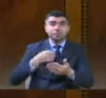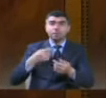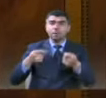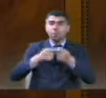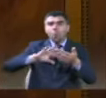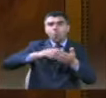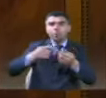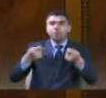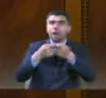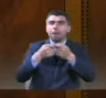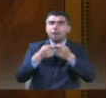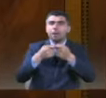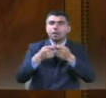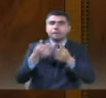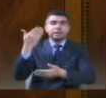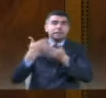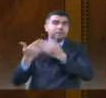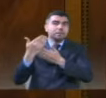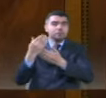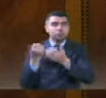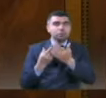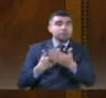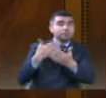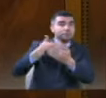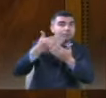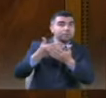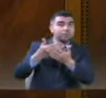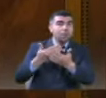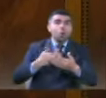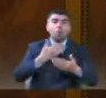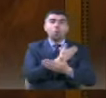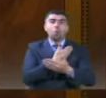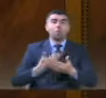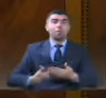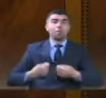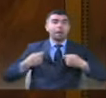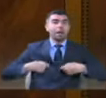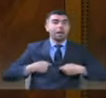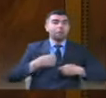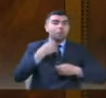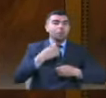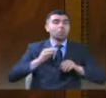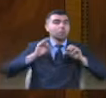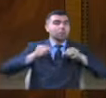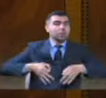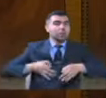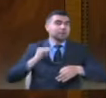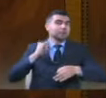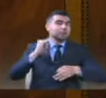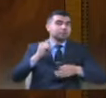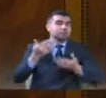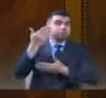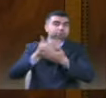الدخل للمواطنين؟ الحوار الاجتماعي سيد رئيس الحكومة ضروري لضمان الاستقرار